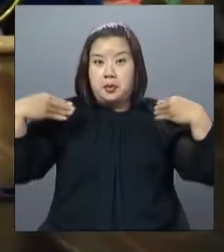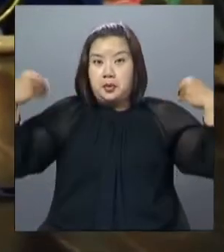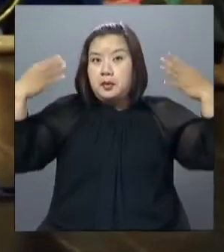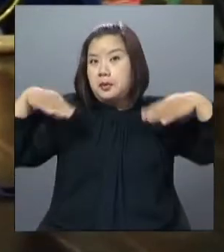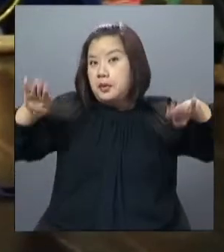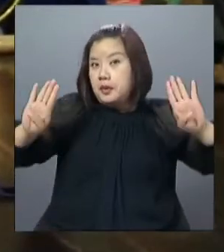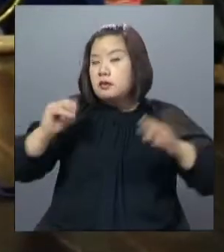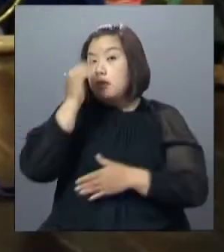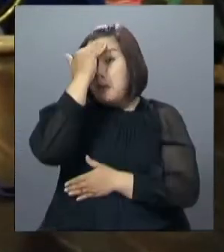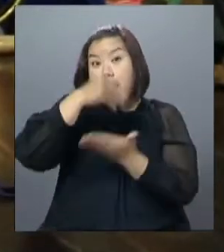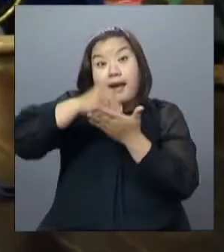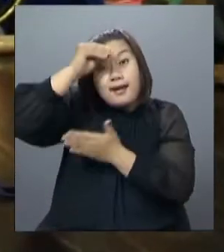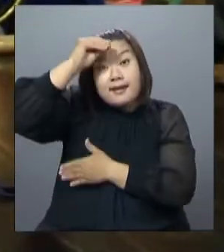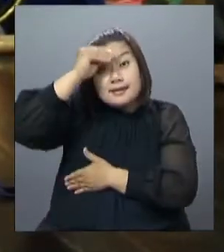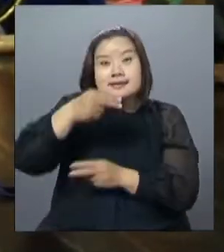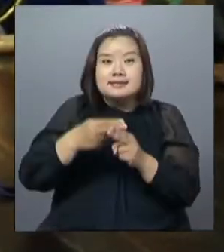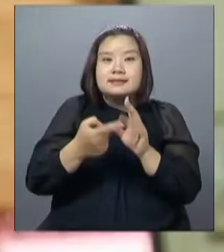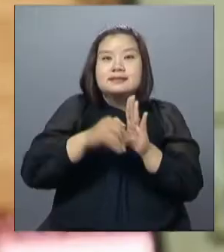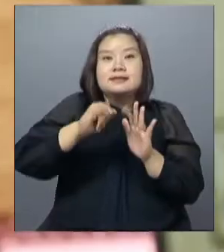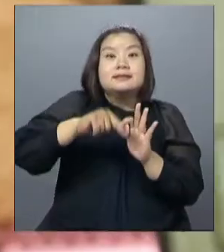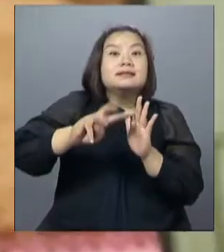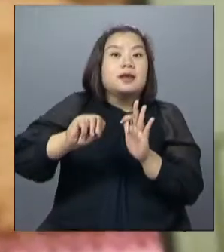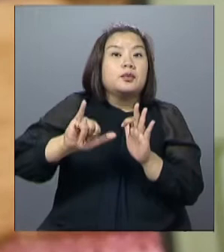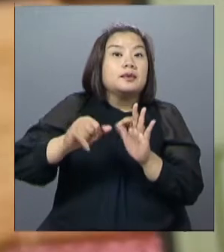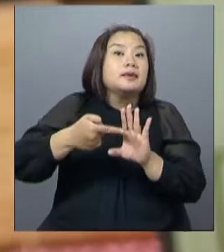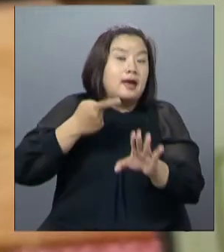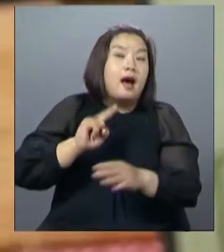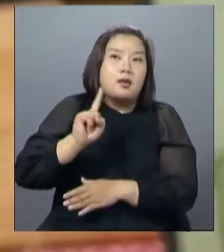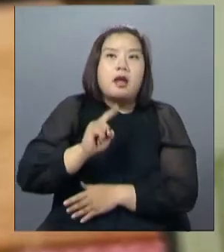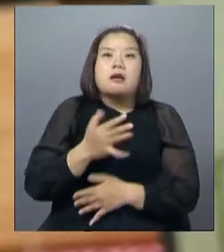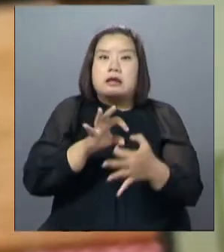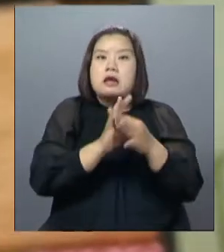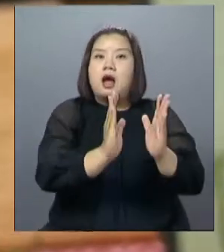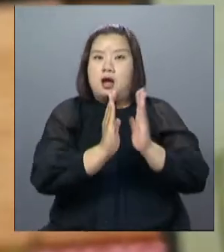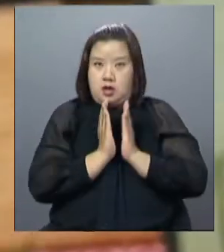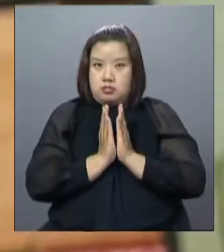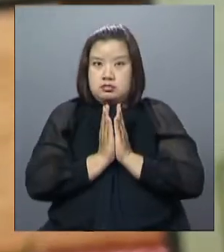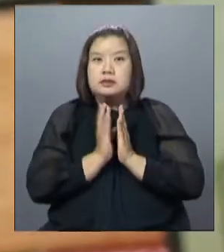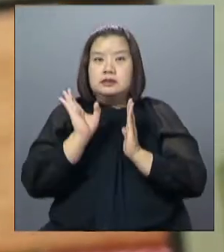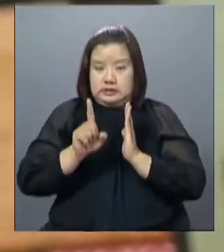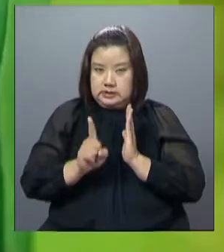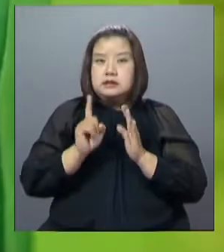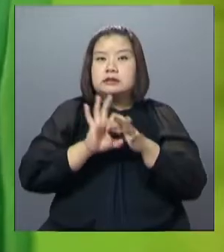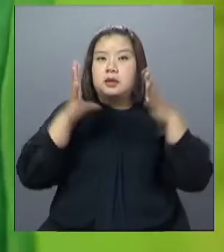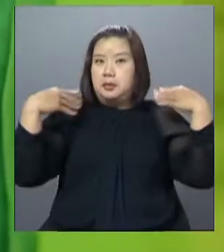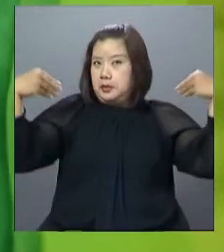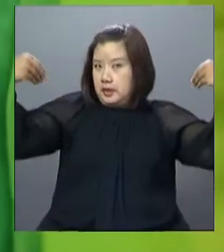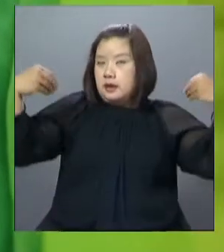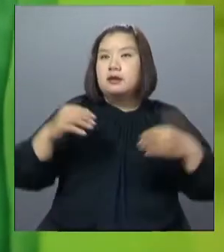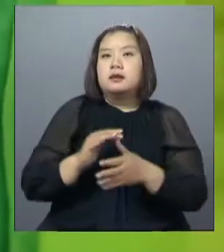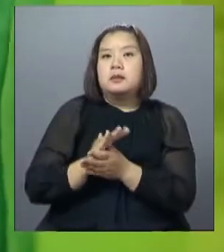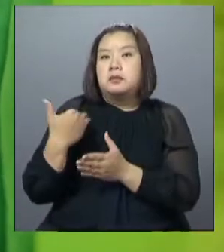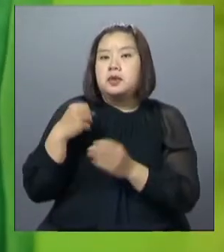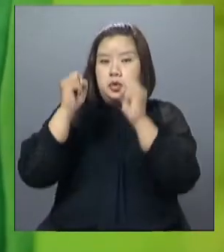ด็กนักเรียนโรงเรียนแจ้งวิทยาเป็นการแสดงศิลปะท่ารำที่ดัดแปลงมาจากท่ารำมโนราปกติโดยมีครูผู้ส